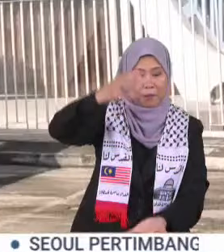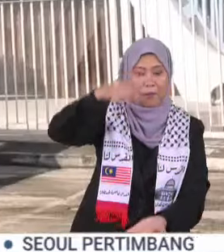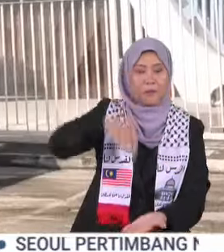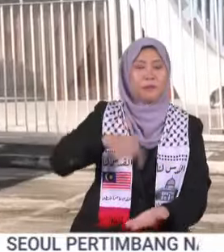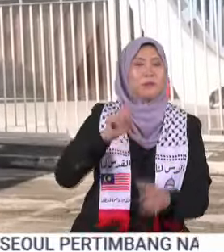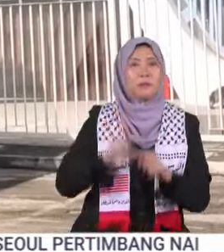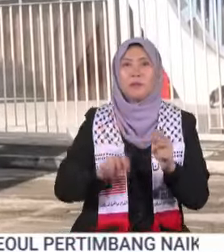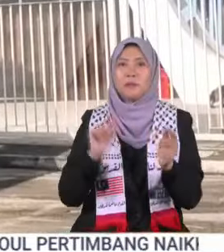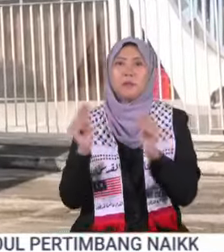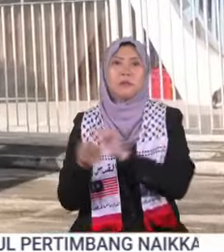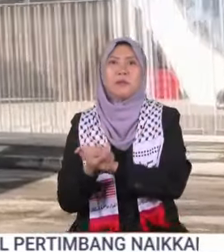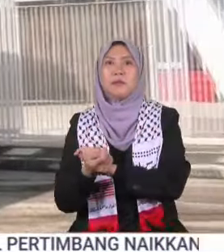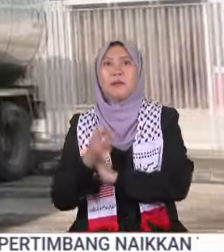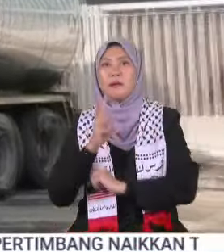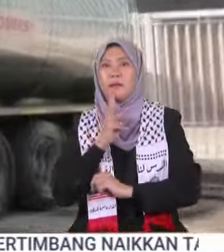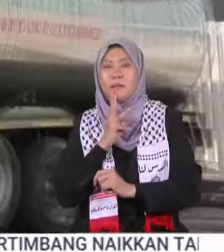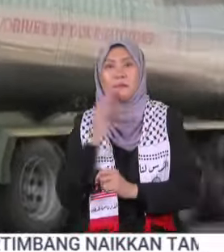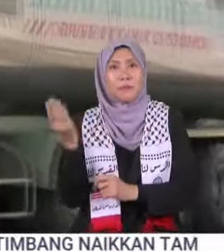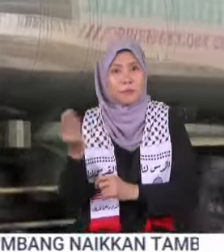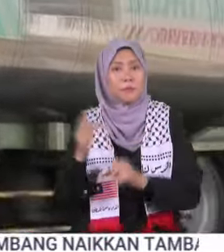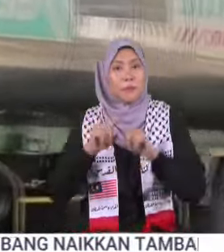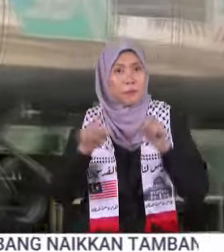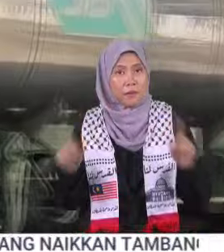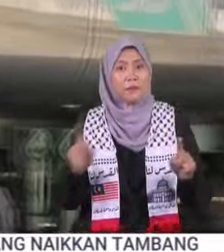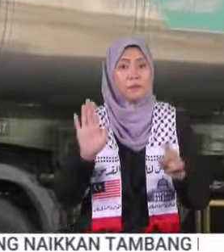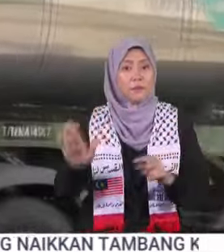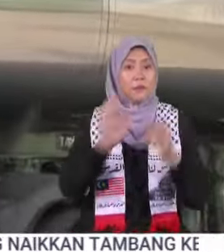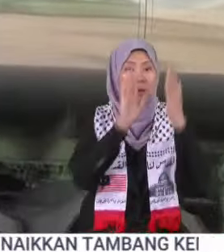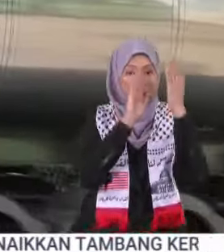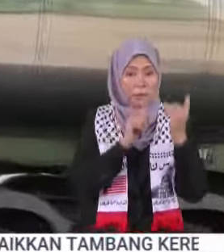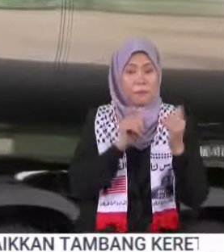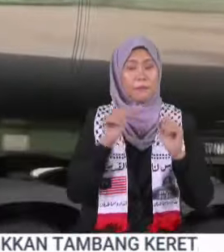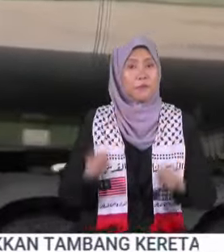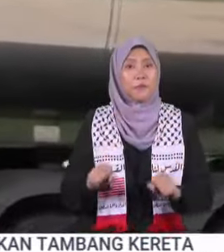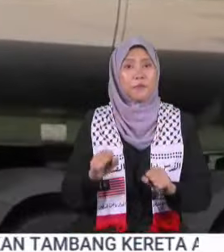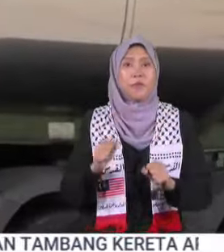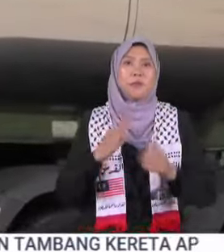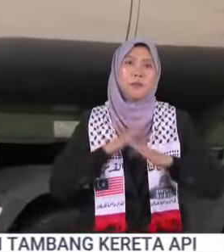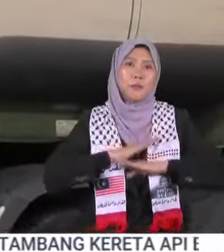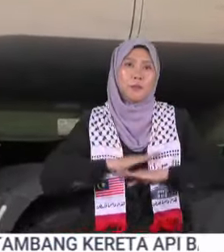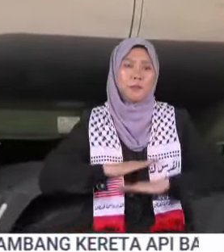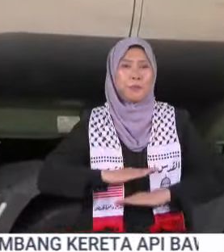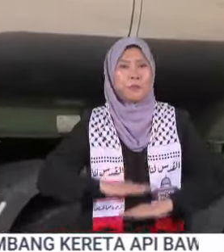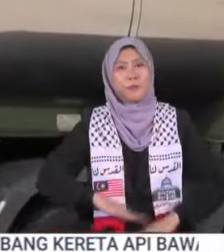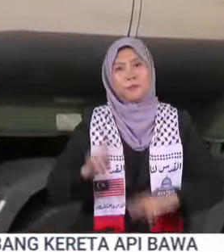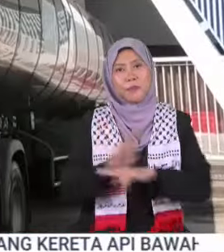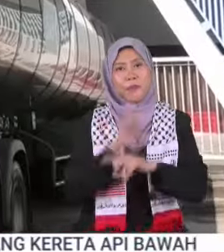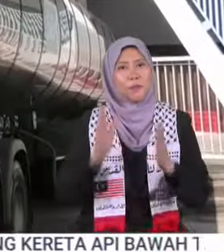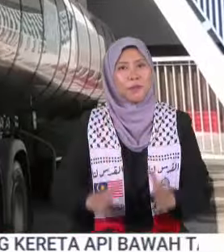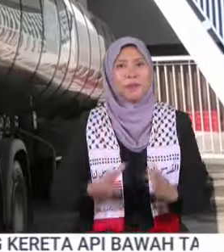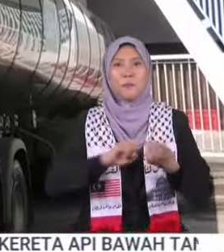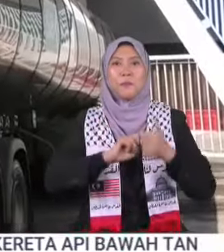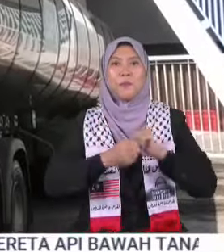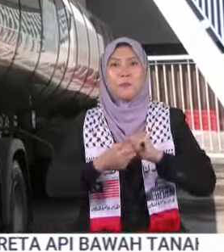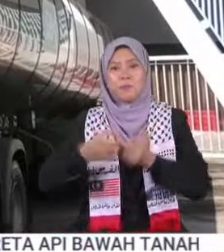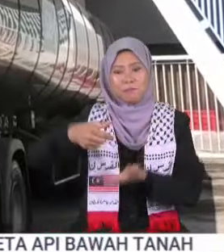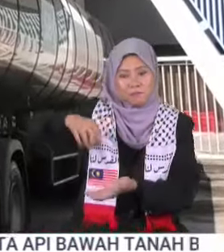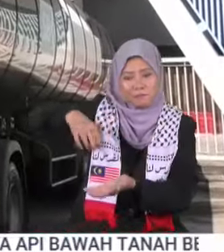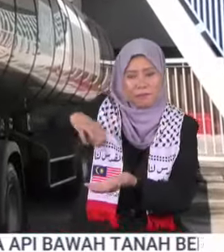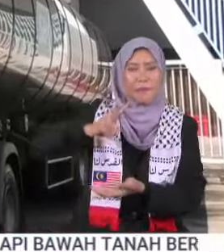menggantikan bekalan air harian biasa namun pihaknya berharap sedikit sebanyak memberi kelegaan kepada pengguna yang